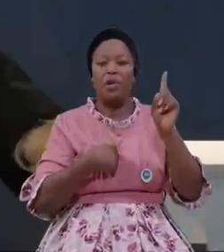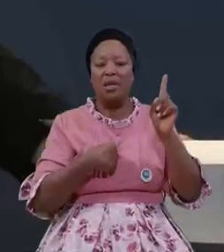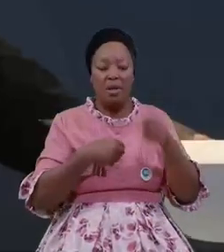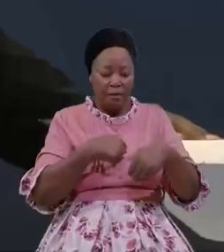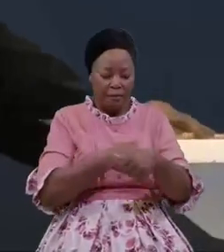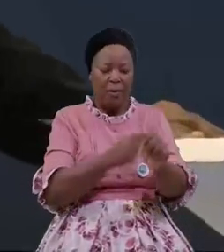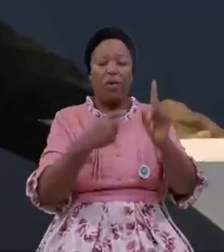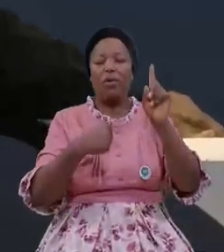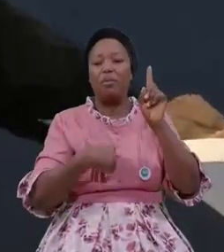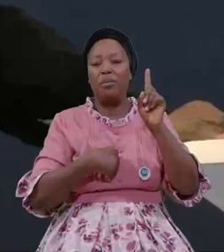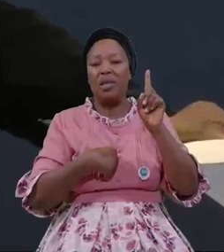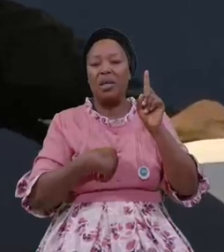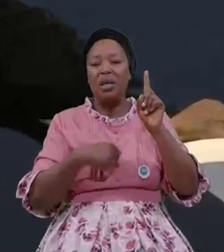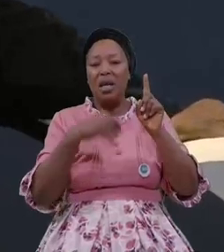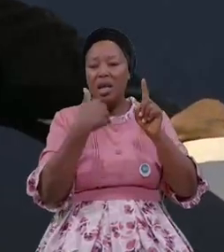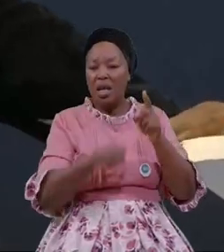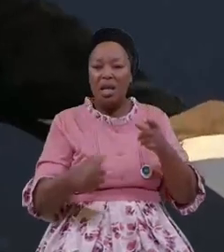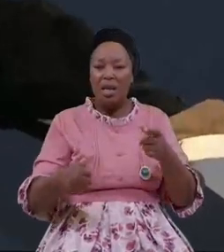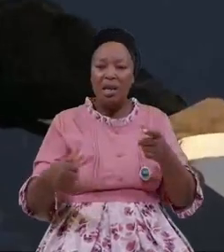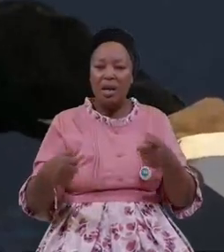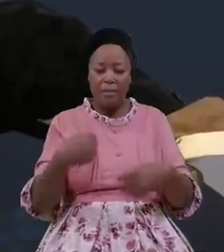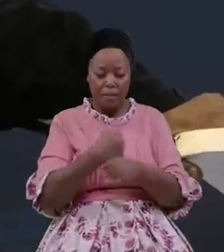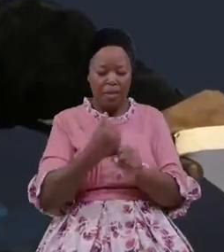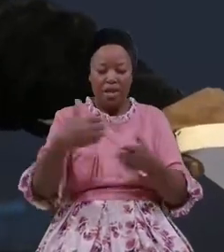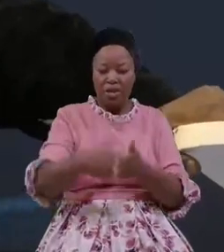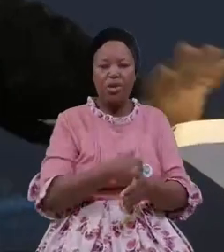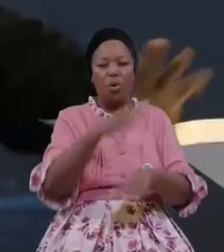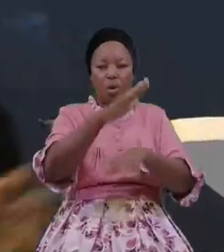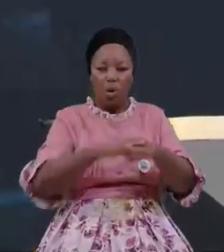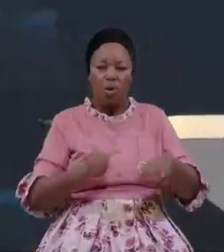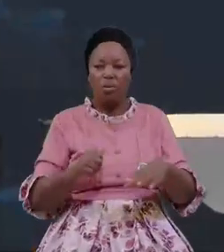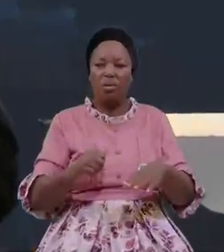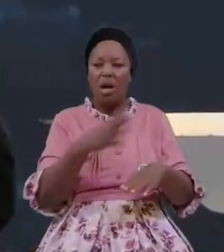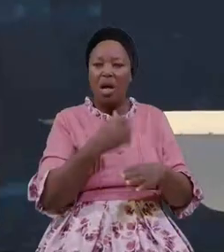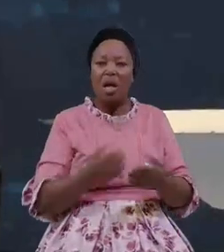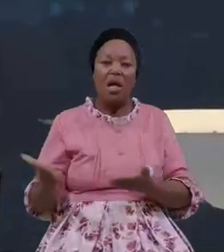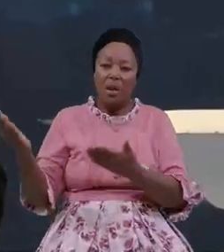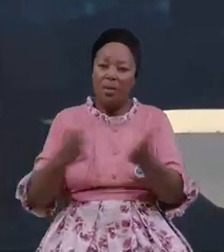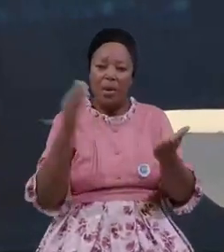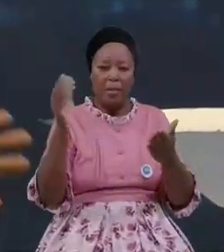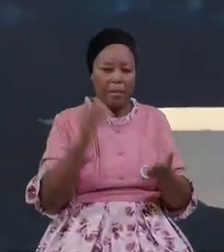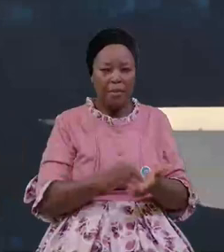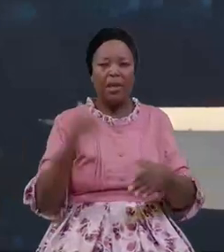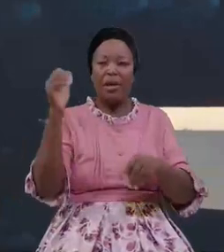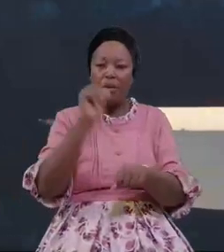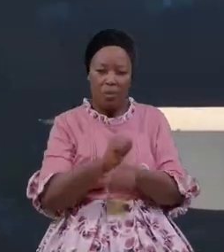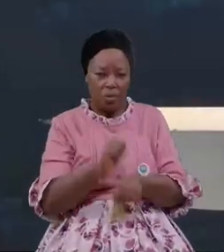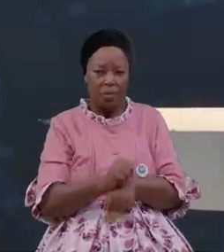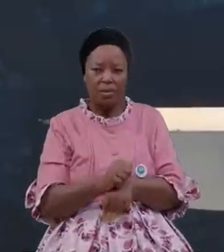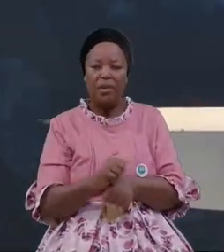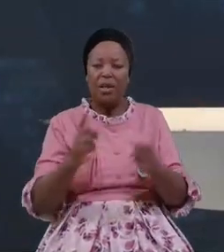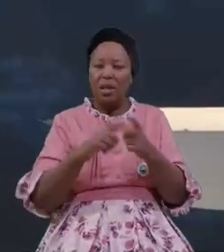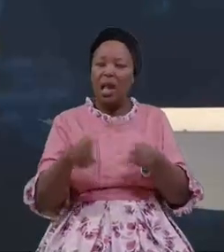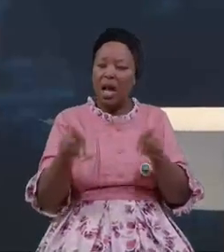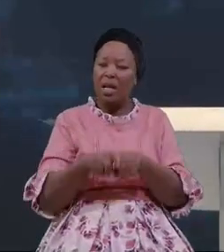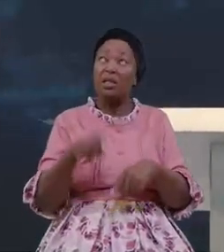suis-moi alors un appel renouvelé et un une nouvelle commission suis-moi et